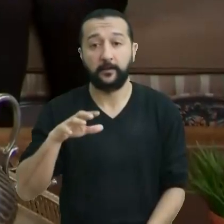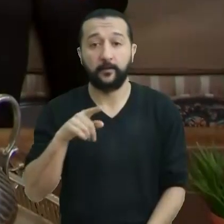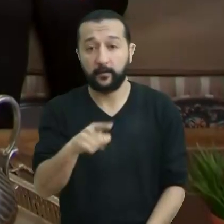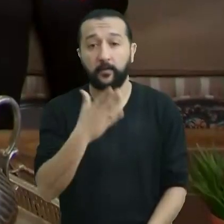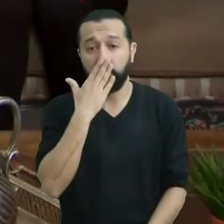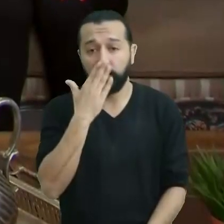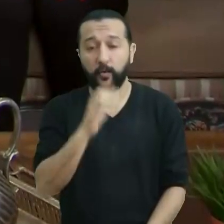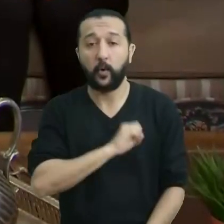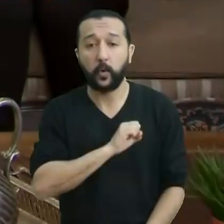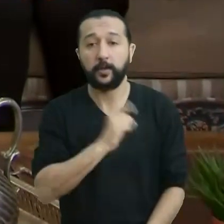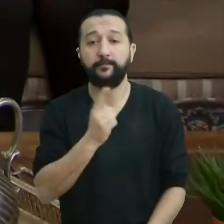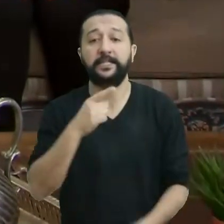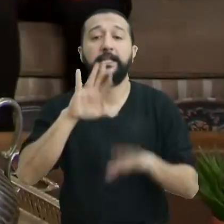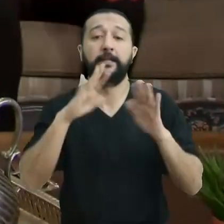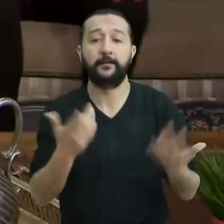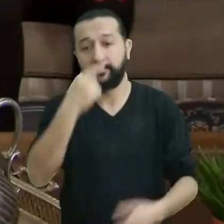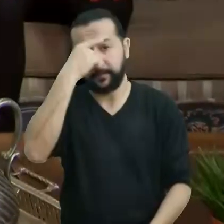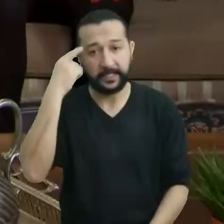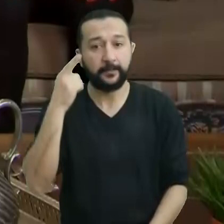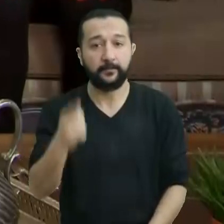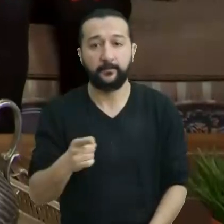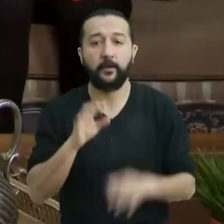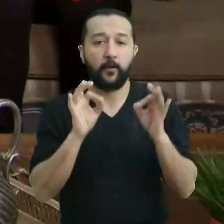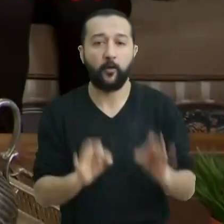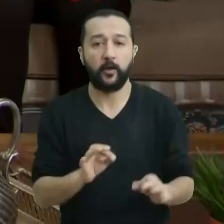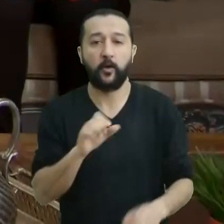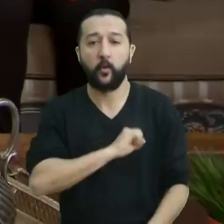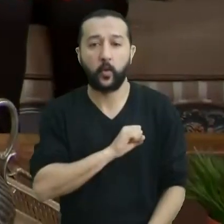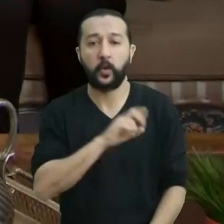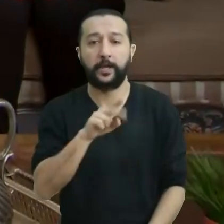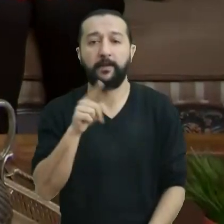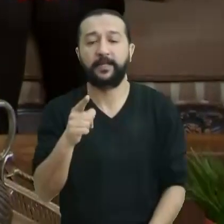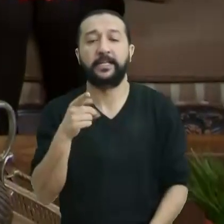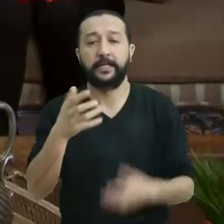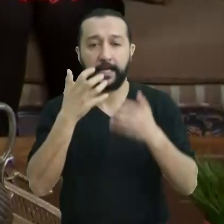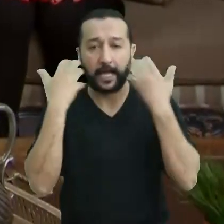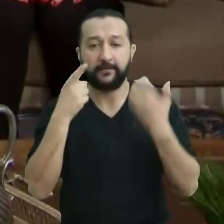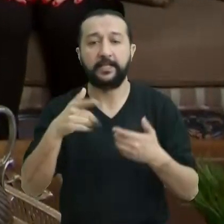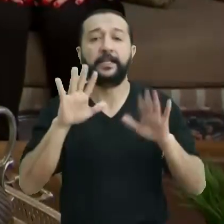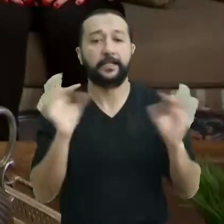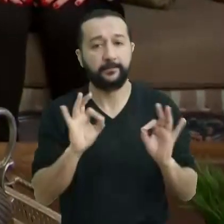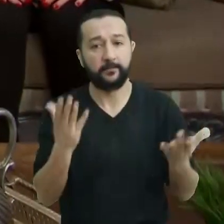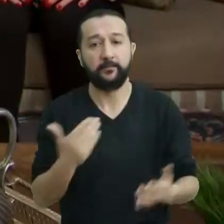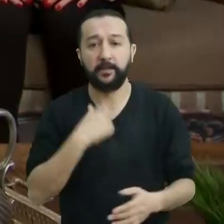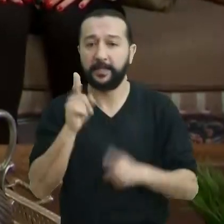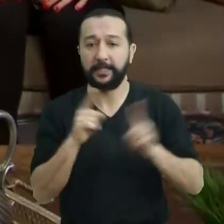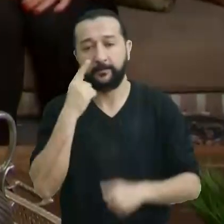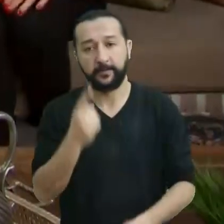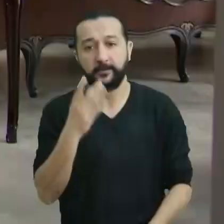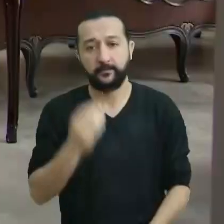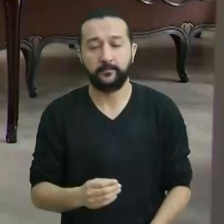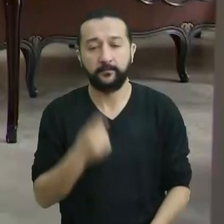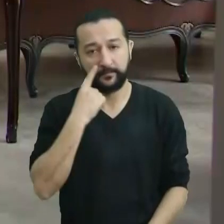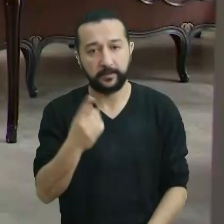kadar endişe edeceğimiz bir durum yoktur. Belki de öyle korktuğumuz gibi bir hayvan değildir bu değil mi? Ben bir internetten bakacağım